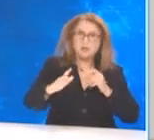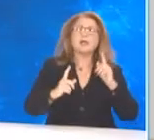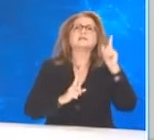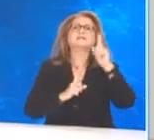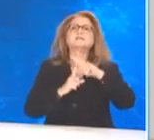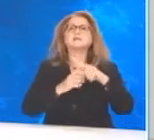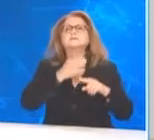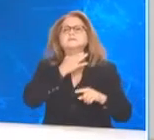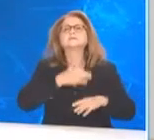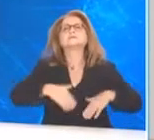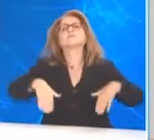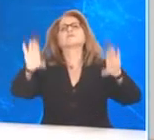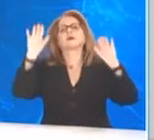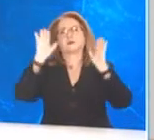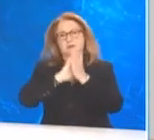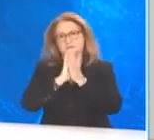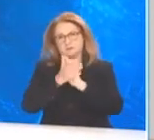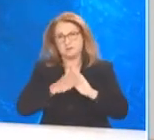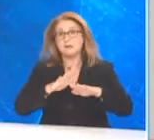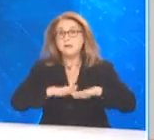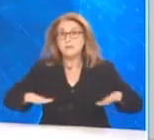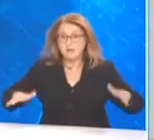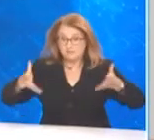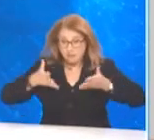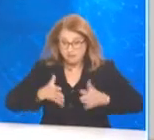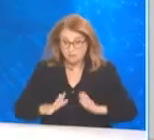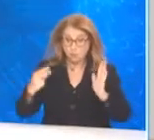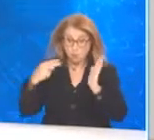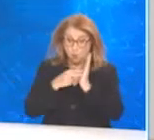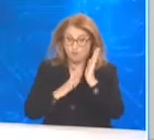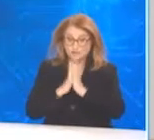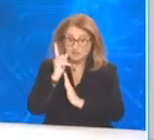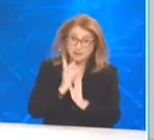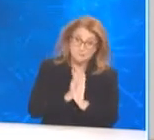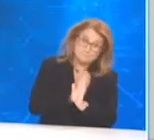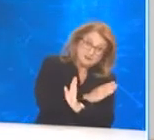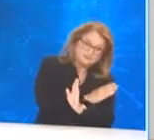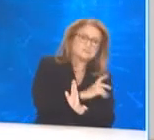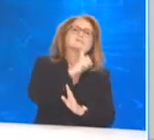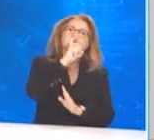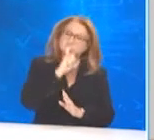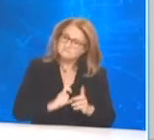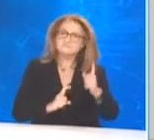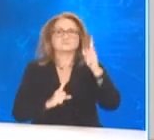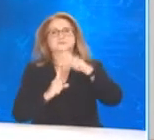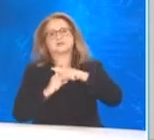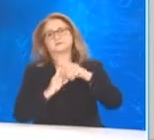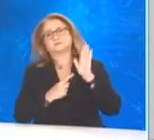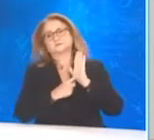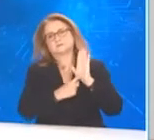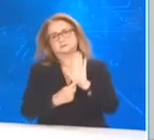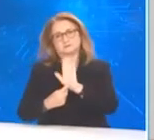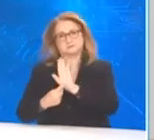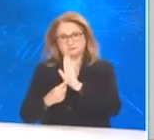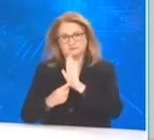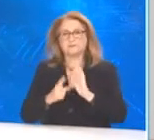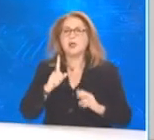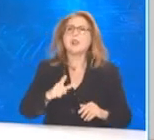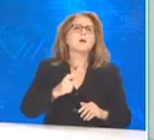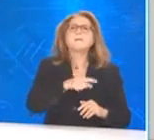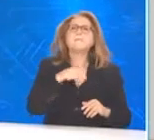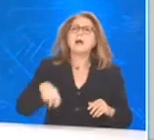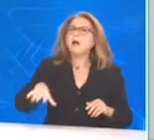αρνητικό μοριακό τεστ για να εισέλθουν στη χώρα. Μέτρα περιορισμού της διασποράς του ιού δεν λαμβάνονται όμως μόνο στις πύλες